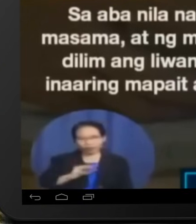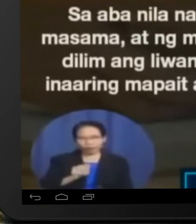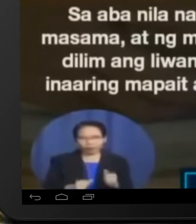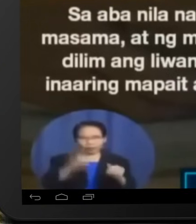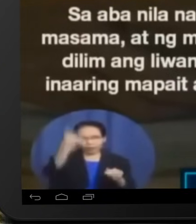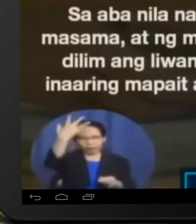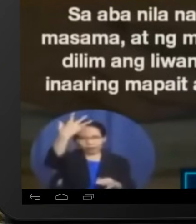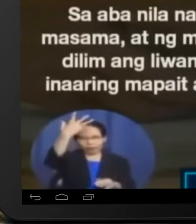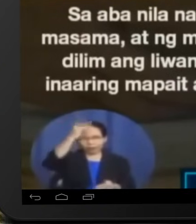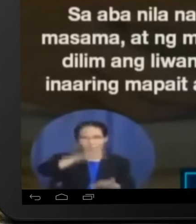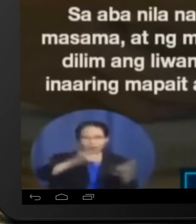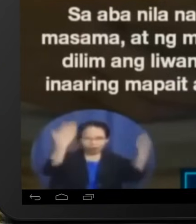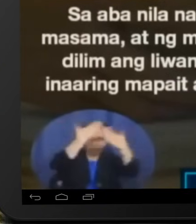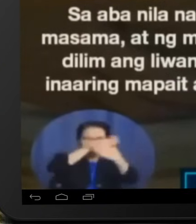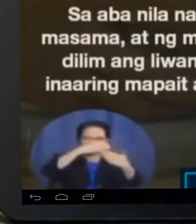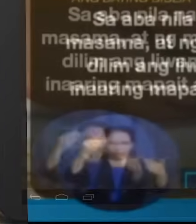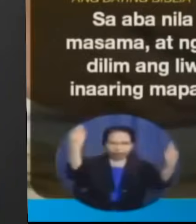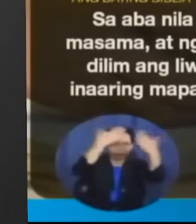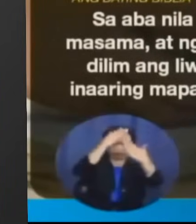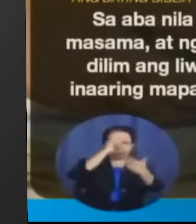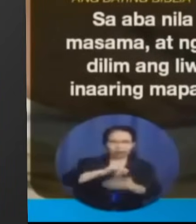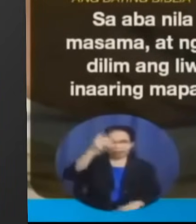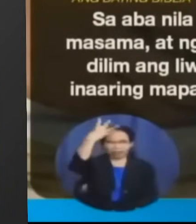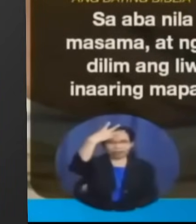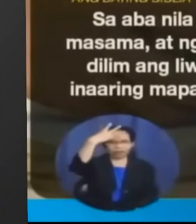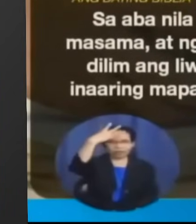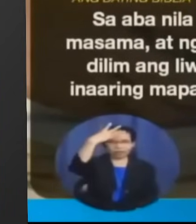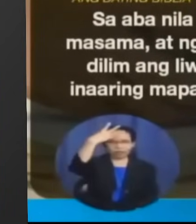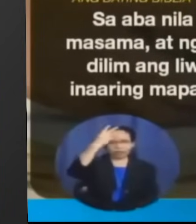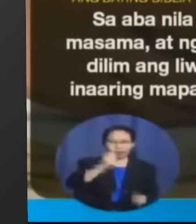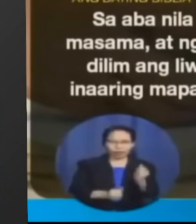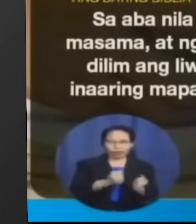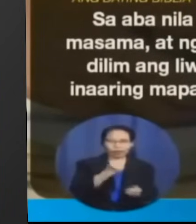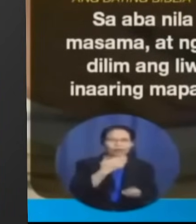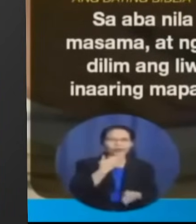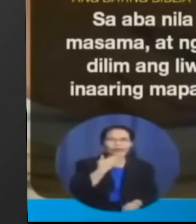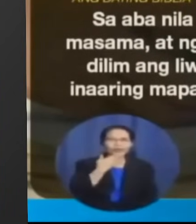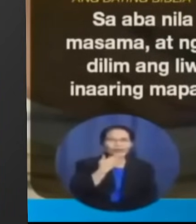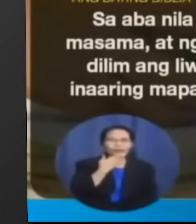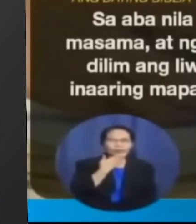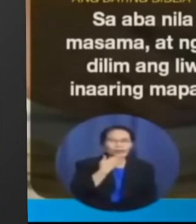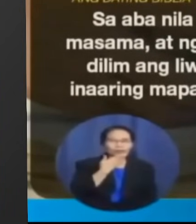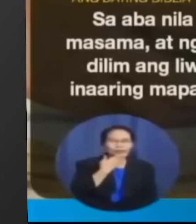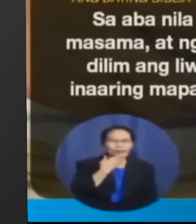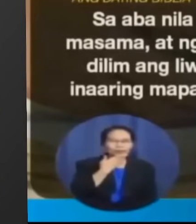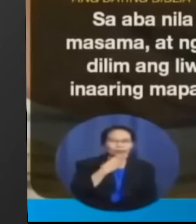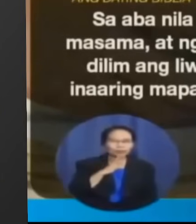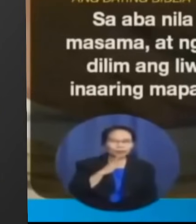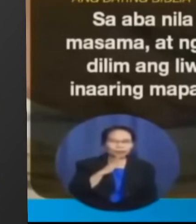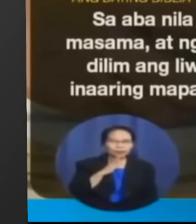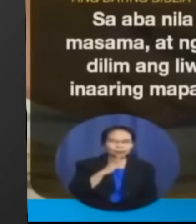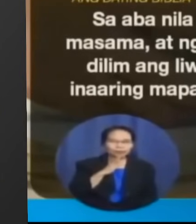yung maliwanag, yun ang dilim. At kung alin yung dilim, yun ang liwanag. Kung ano yung matamis, yun ang